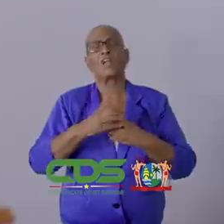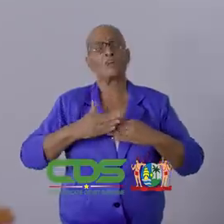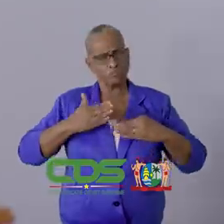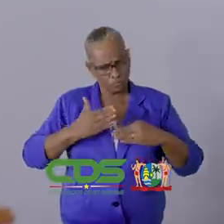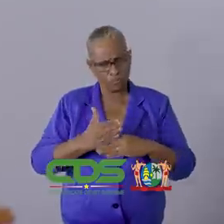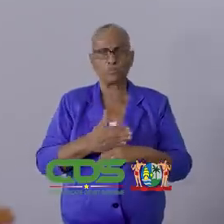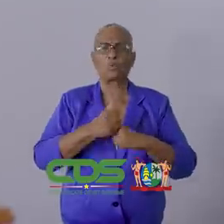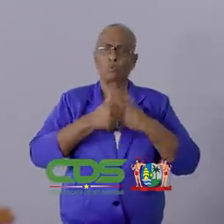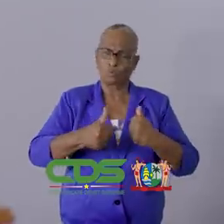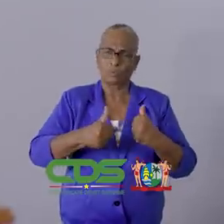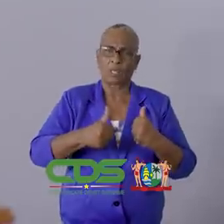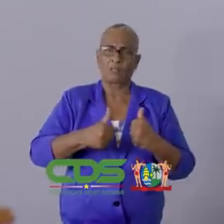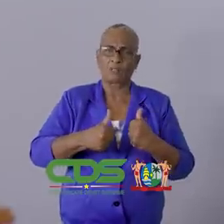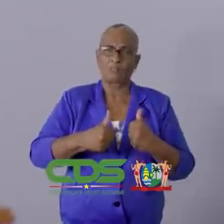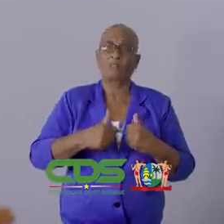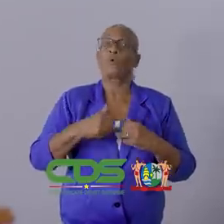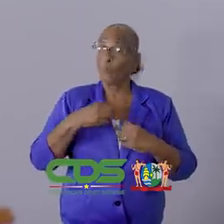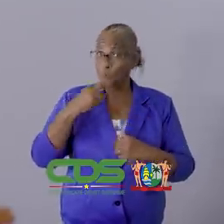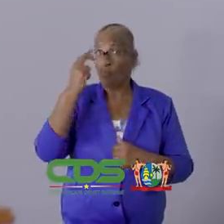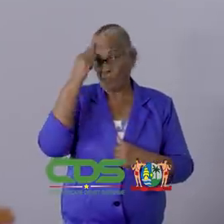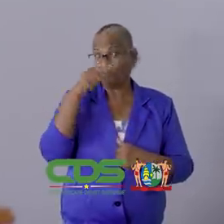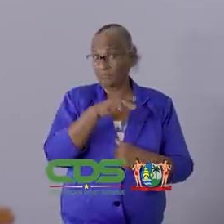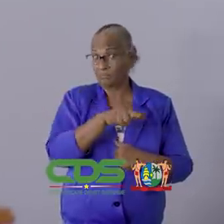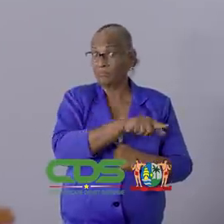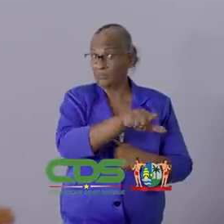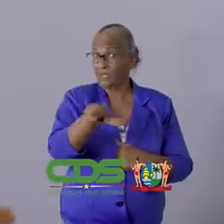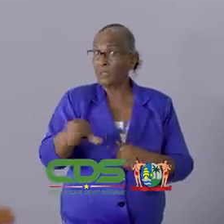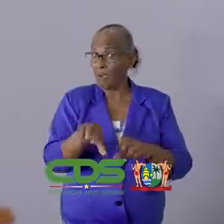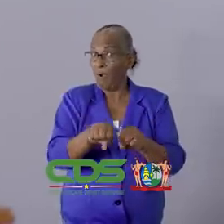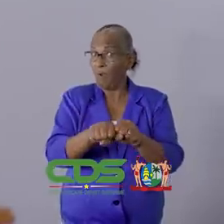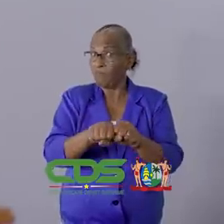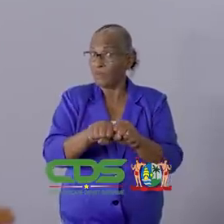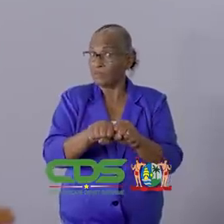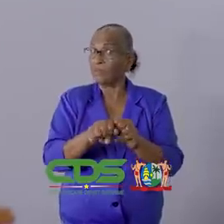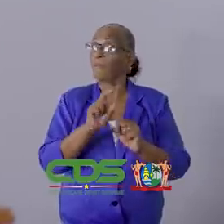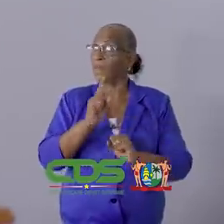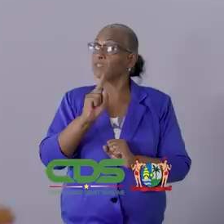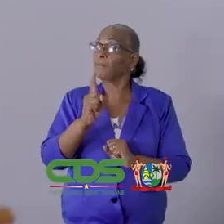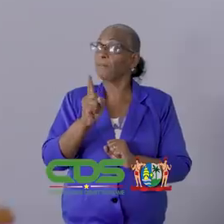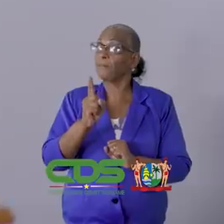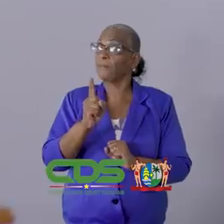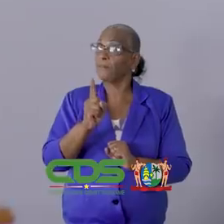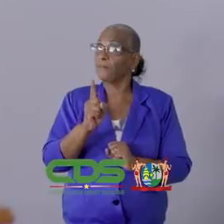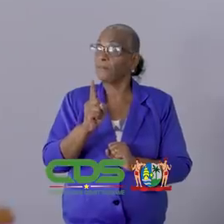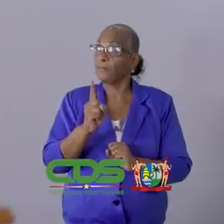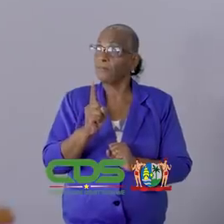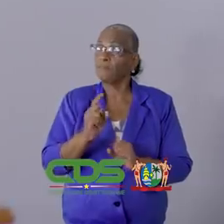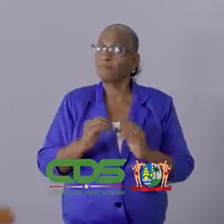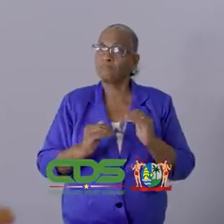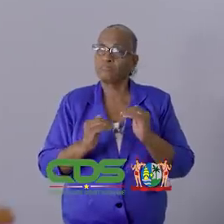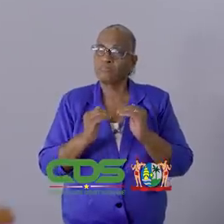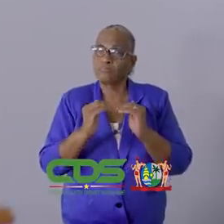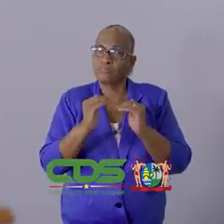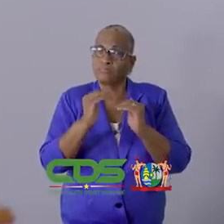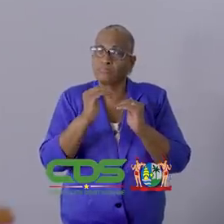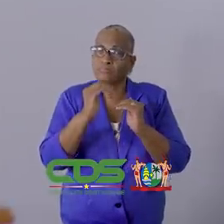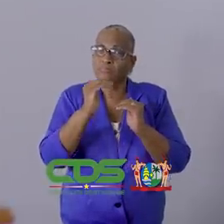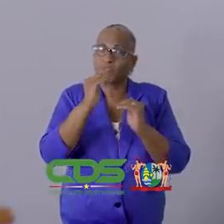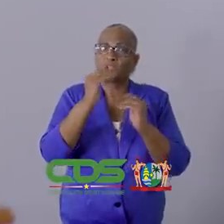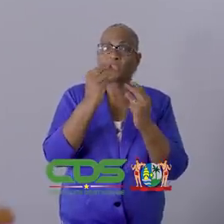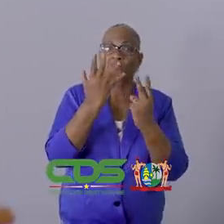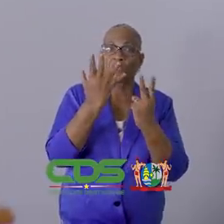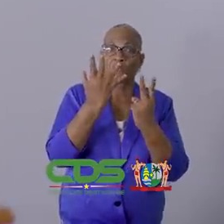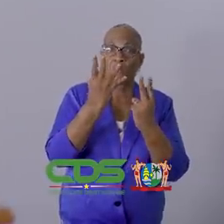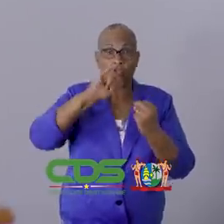voortzet. We rekenen daarvoor op uw medewerker. Maar wees u wel gewaarschuwd. Bij een stijging van boven